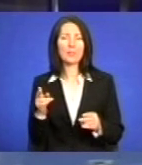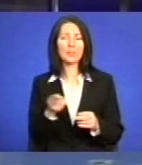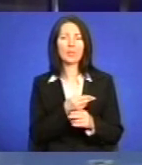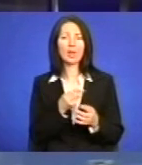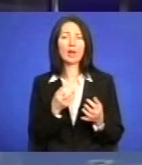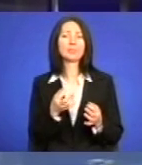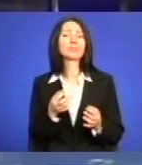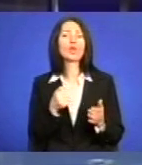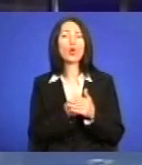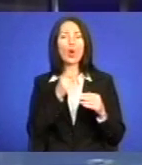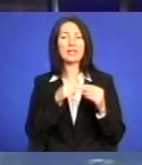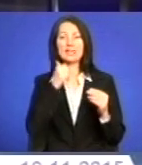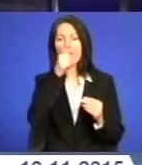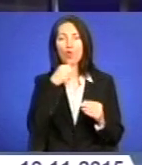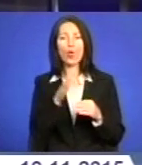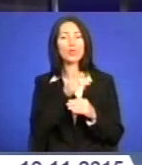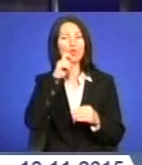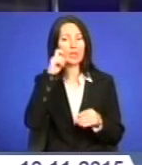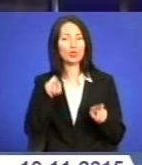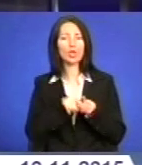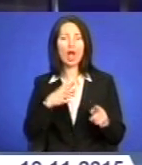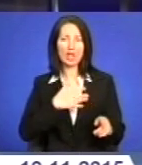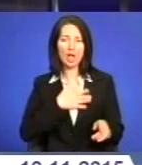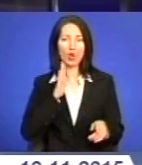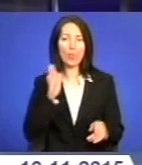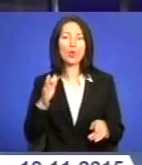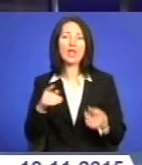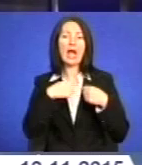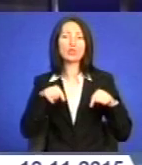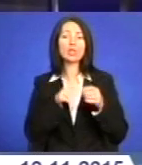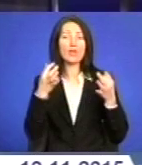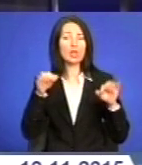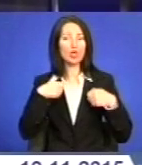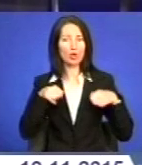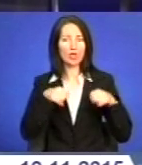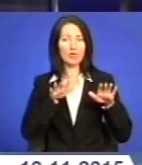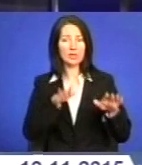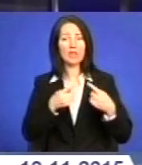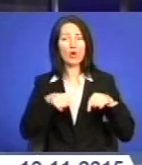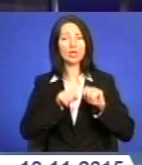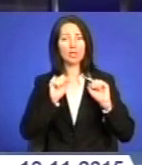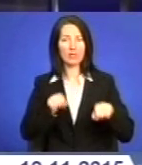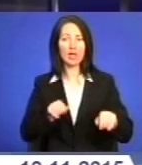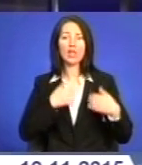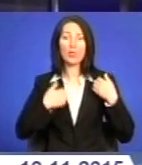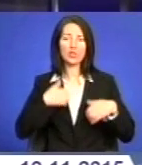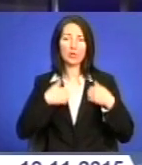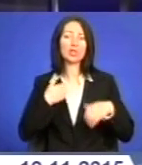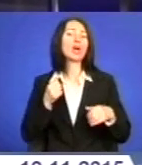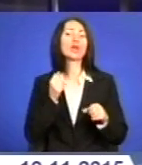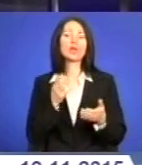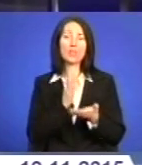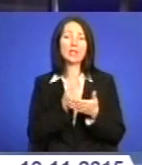До кінця року між Україною і Канадою запрацює зона вільної торгівлі. Відтак місцеві органи влади поспішають налагоджувати зв'язки з канадським урядом